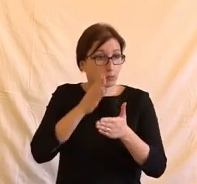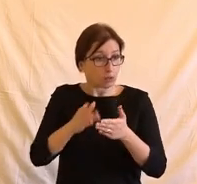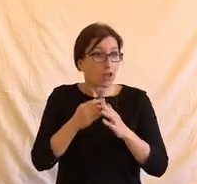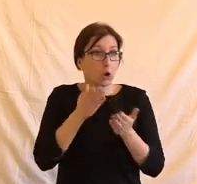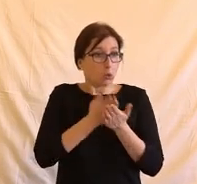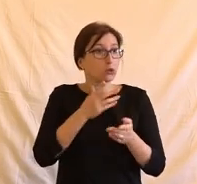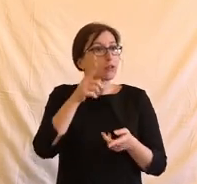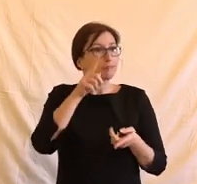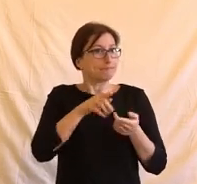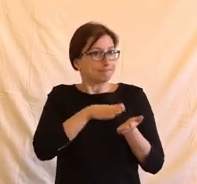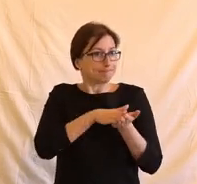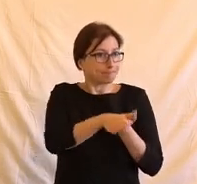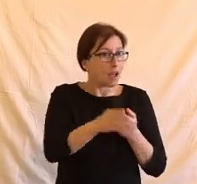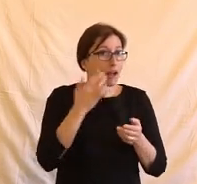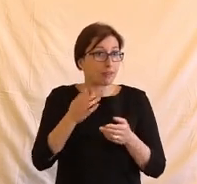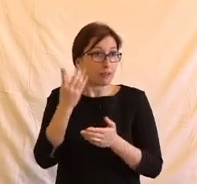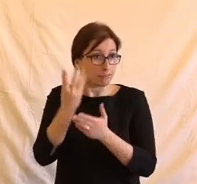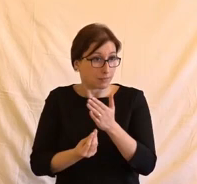Prostě dochází vám palivo.